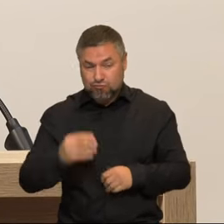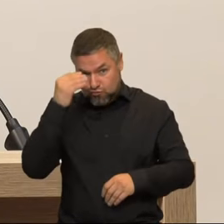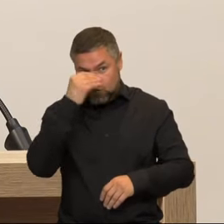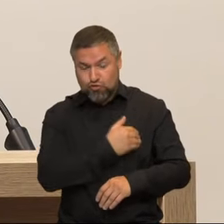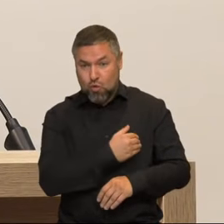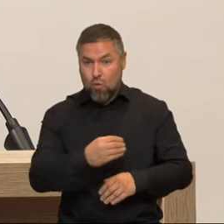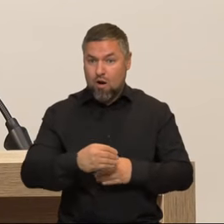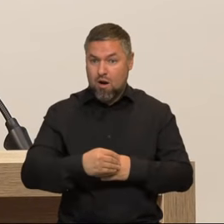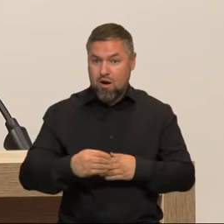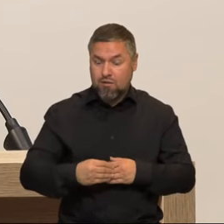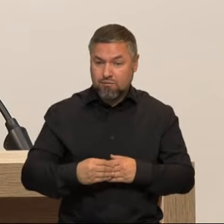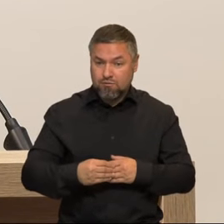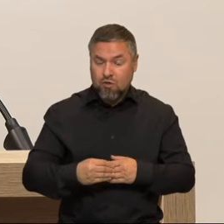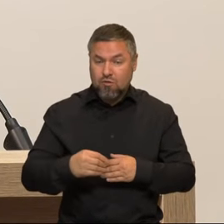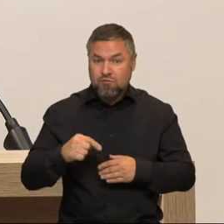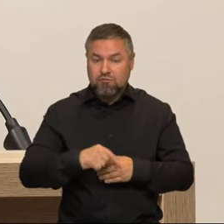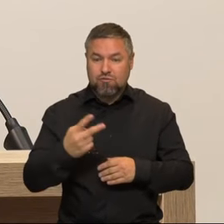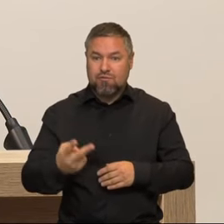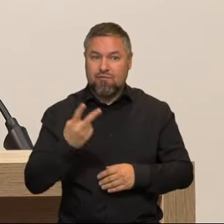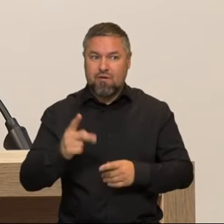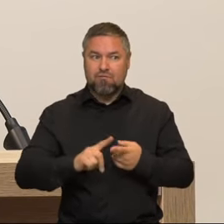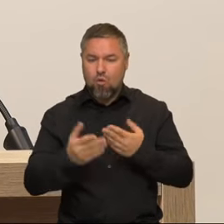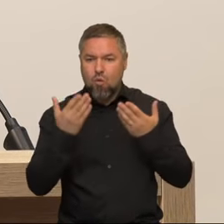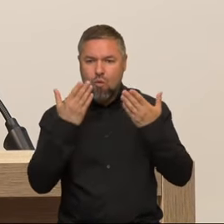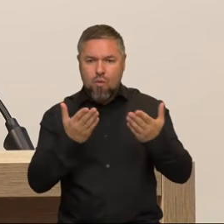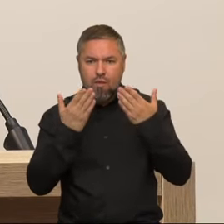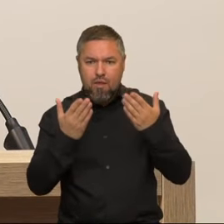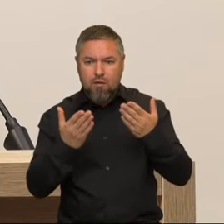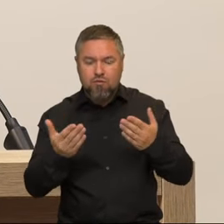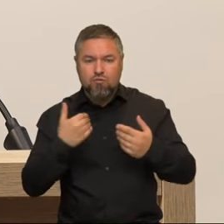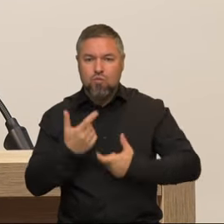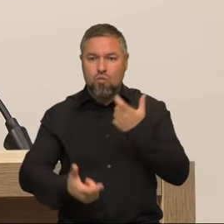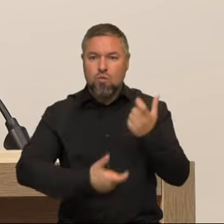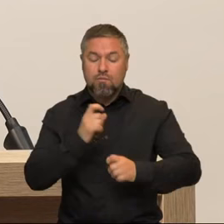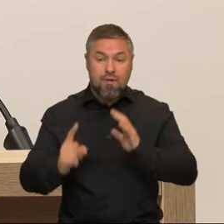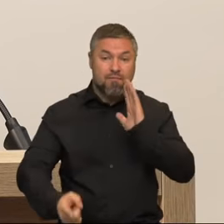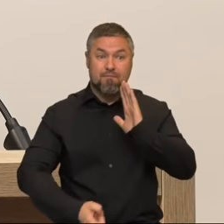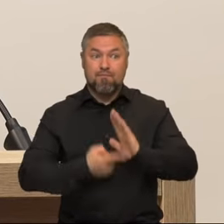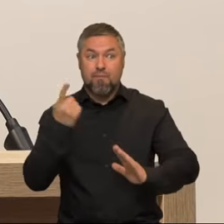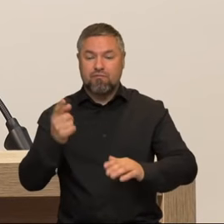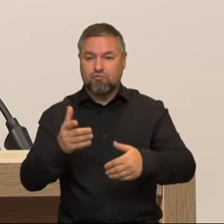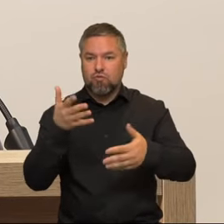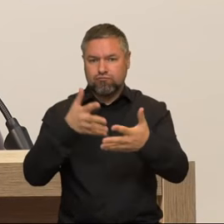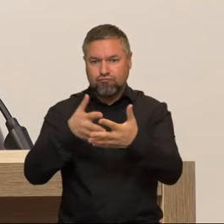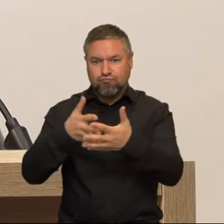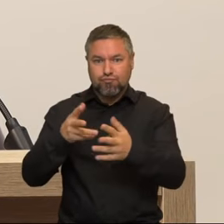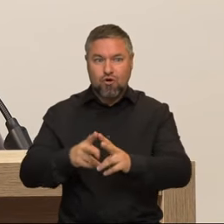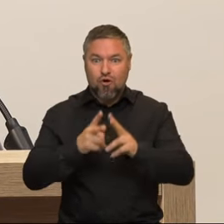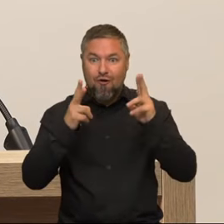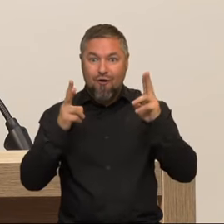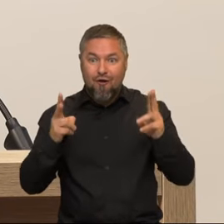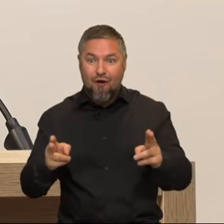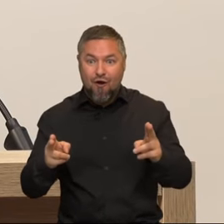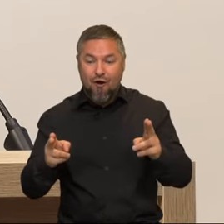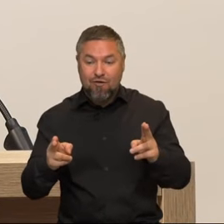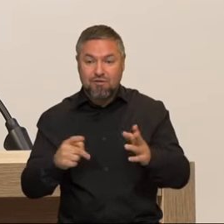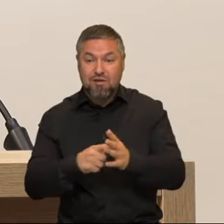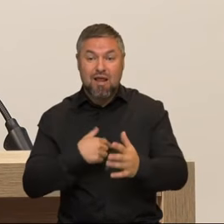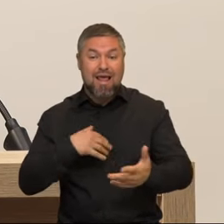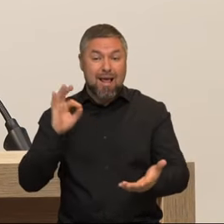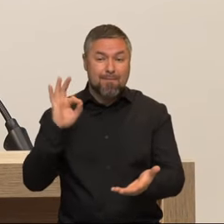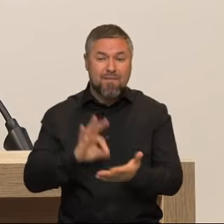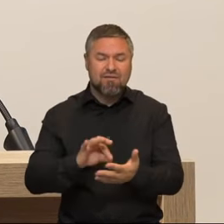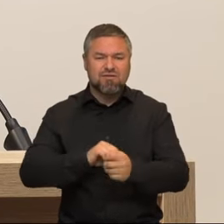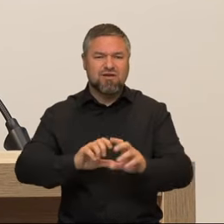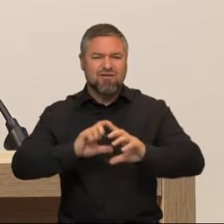Szkoły Doktorskiej, którzy po 2 latach kształcenia zostali poddani po raz pierwszy ocenie śródokresowej. Jednak jestem pewna,